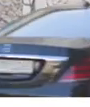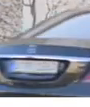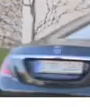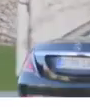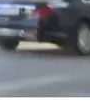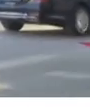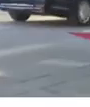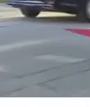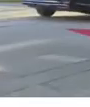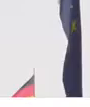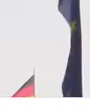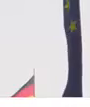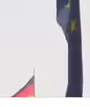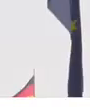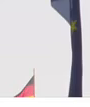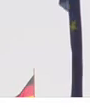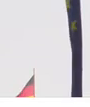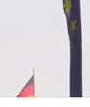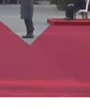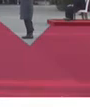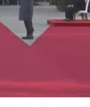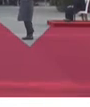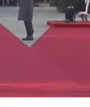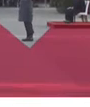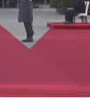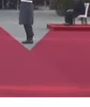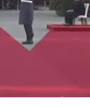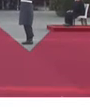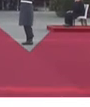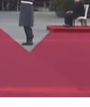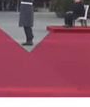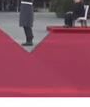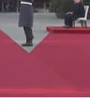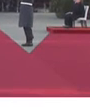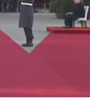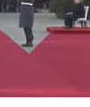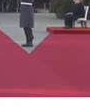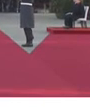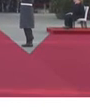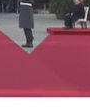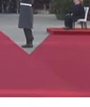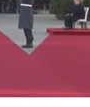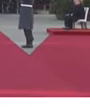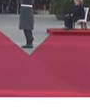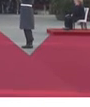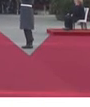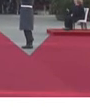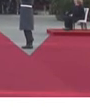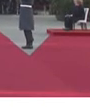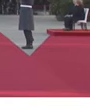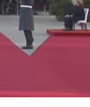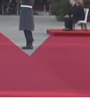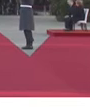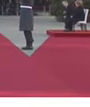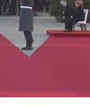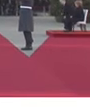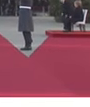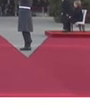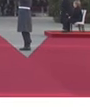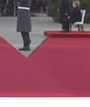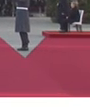басшысын Ангела Меркельдің өзі қарсы алды. Алайда Қазақстан протоколына сәйкес әнұранды түрегеліп тұрып, оңғылды жүрек